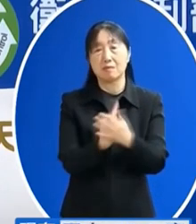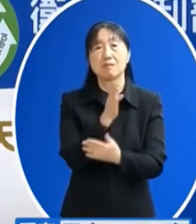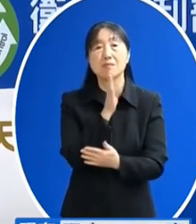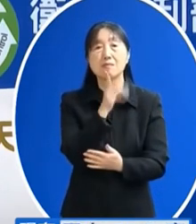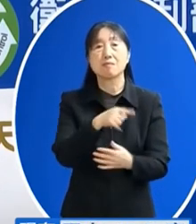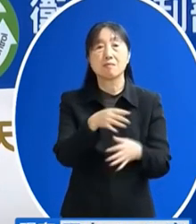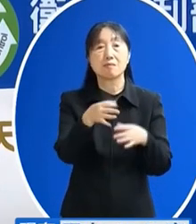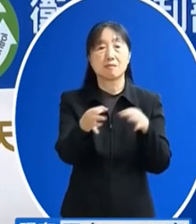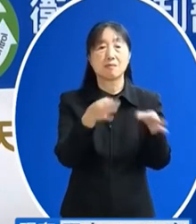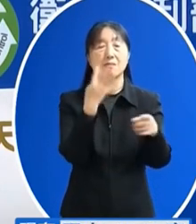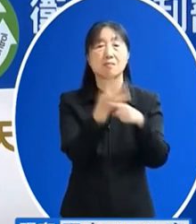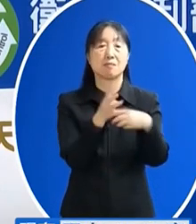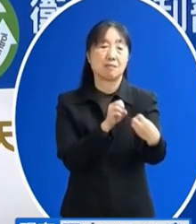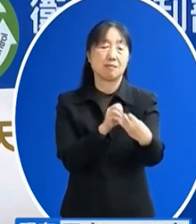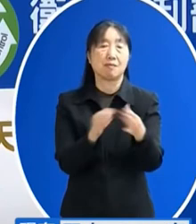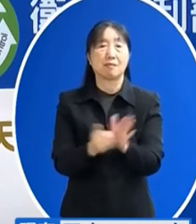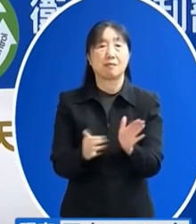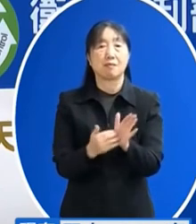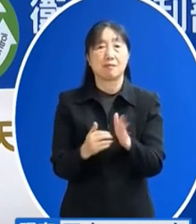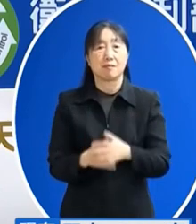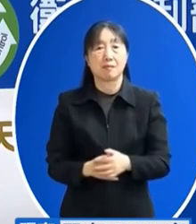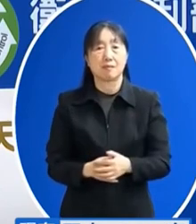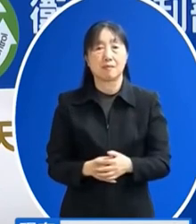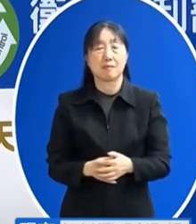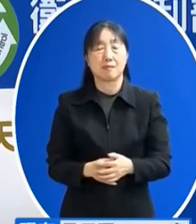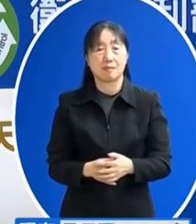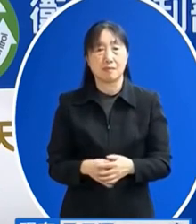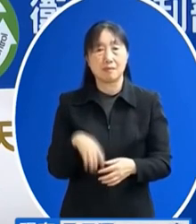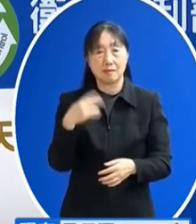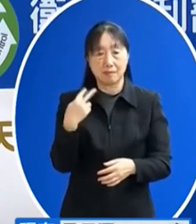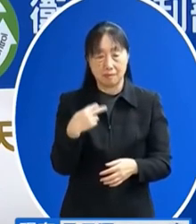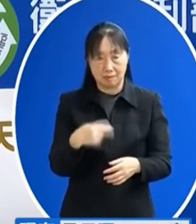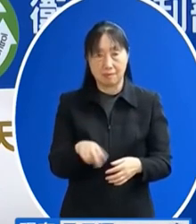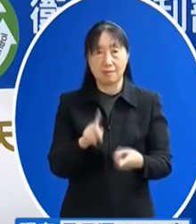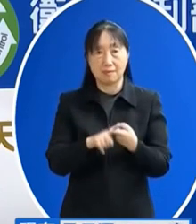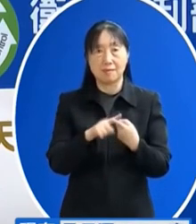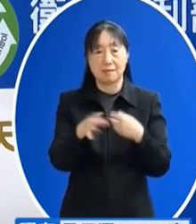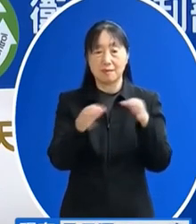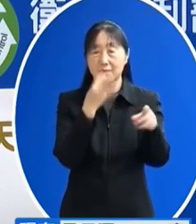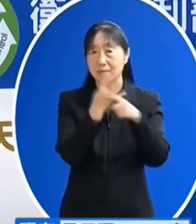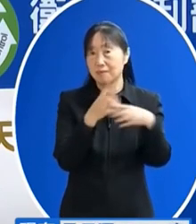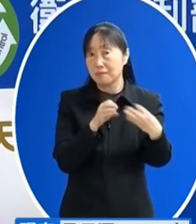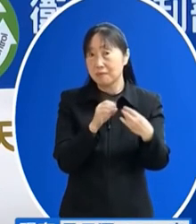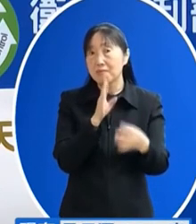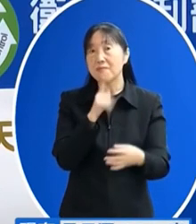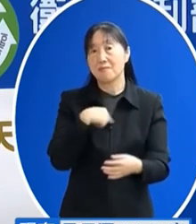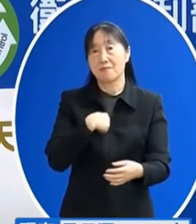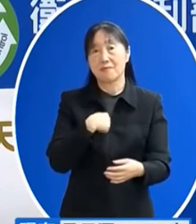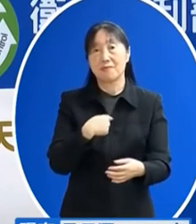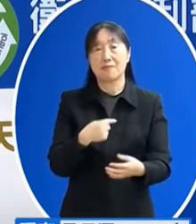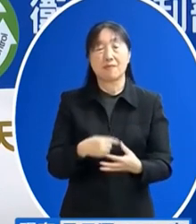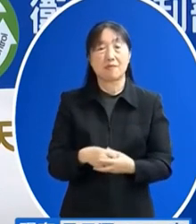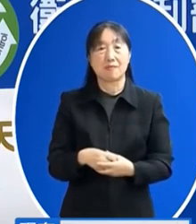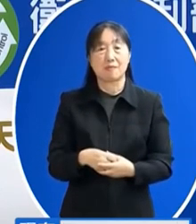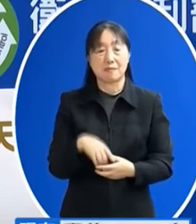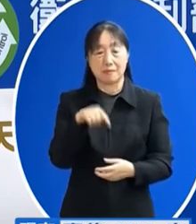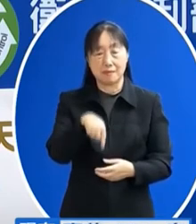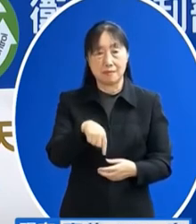个商业的谈判，那当然对我们来讲另外一个商业谈判背后当然是背负了整个一